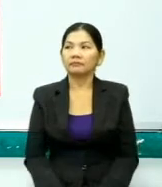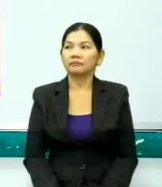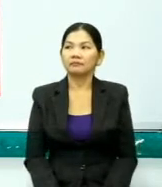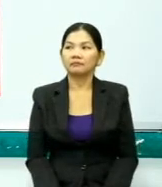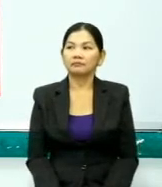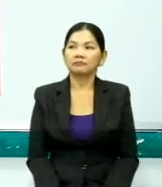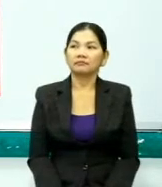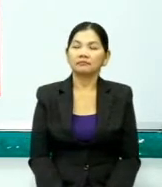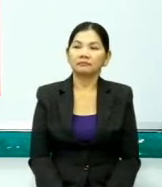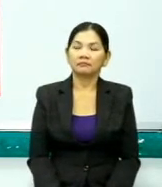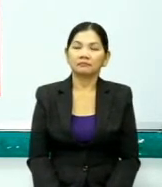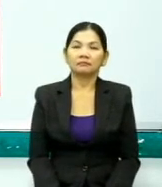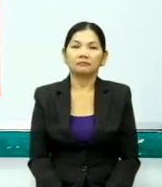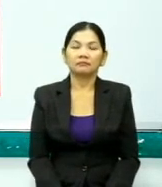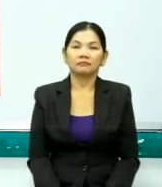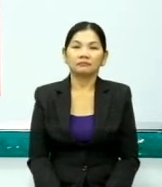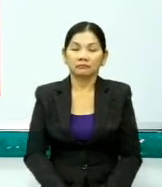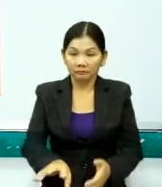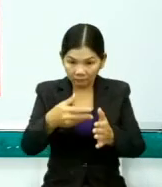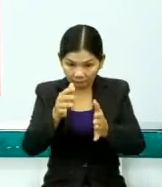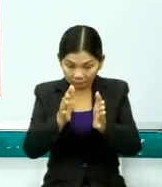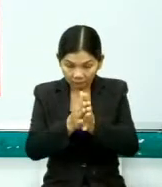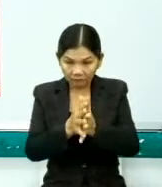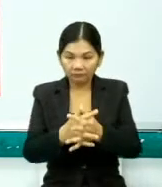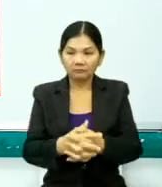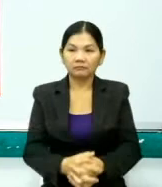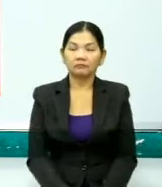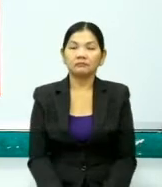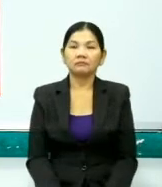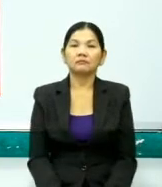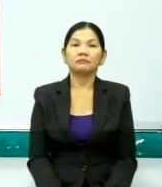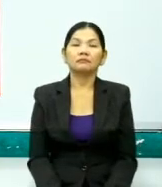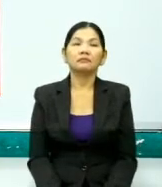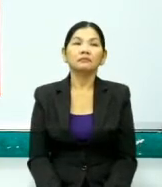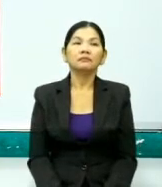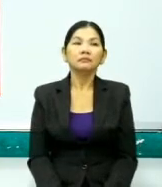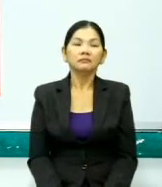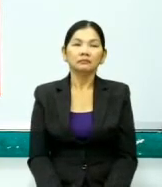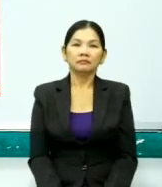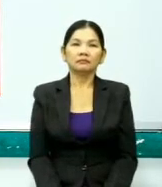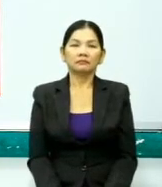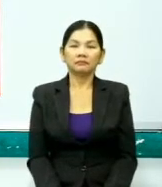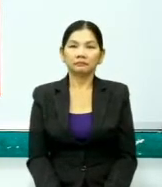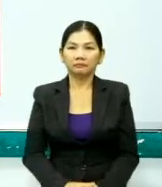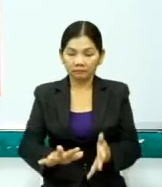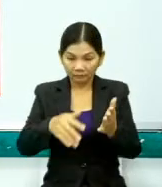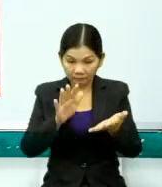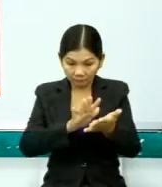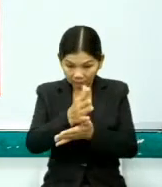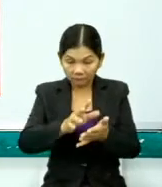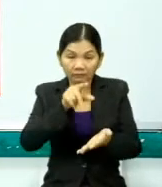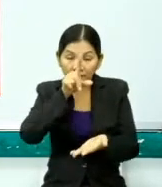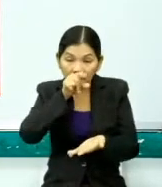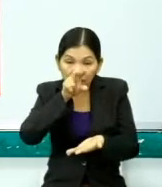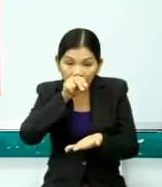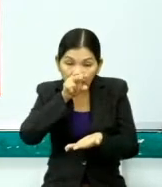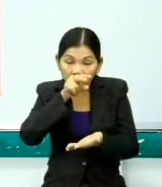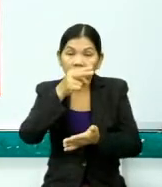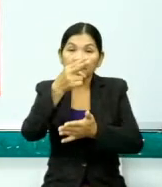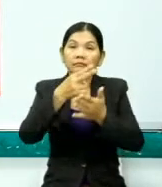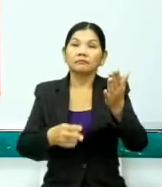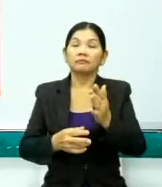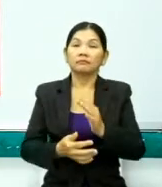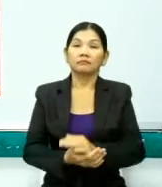chà cho chất con nó ốc con chà dân ở khai pi mà hộp trà ta sát tía chay ở vậy con